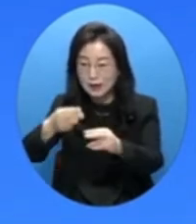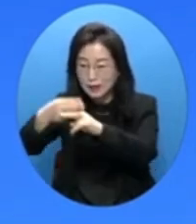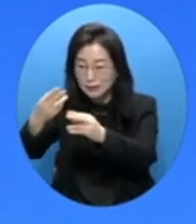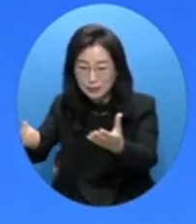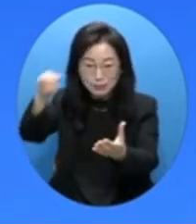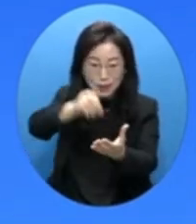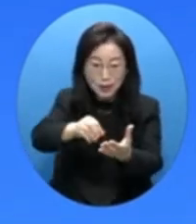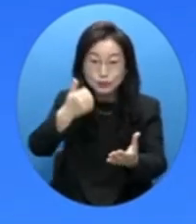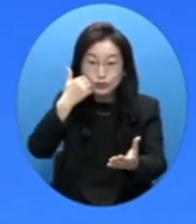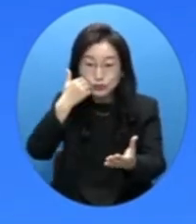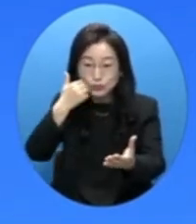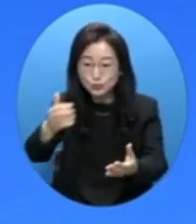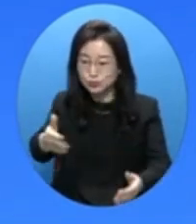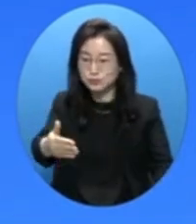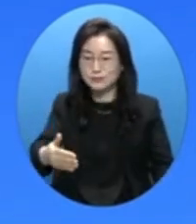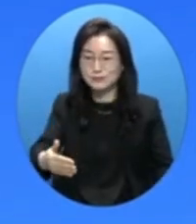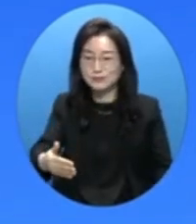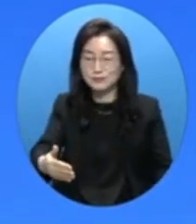음식을